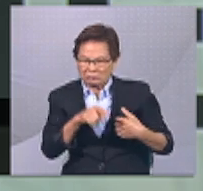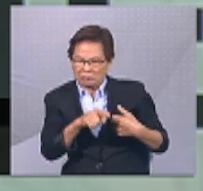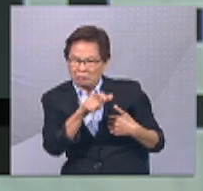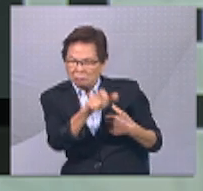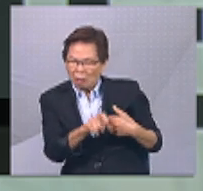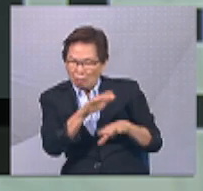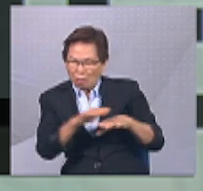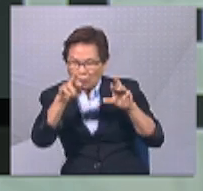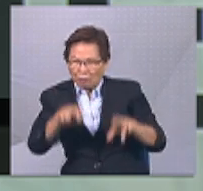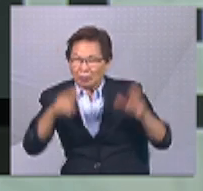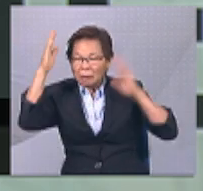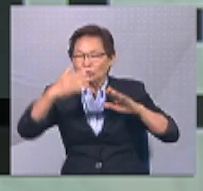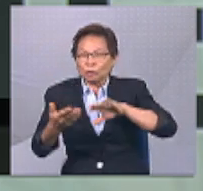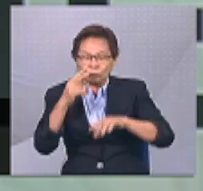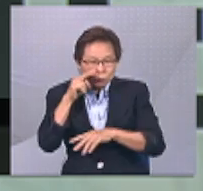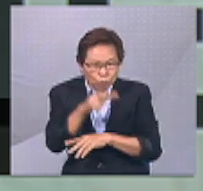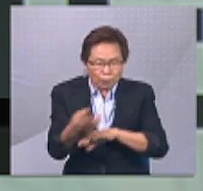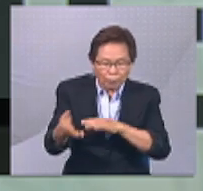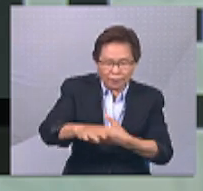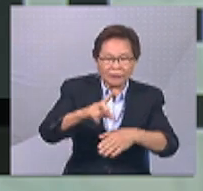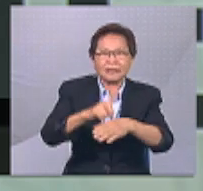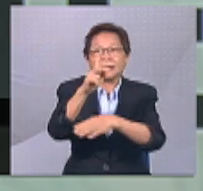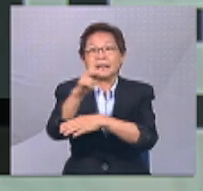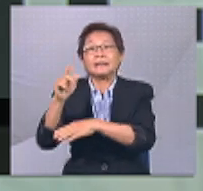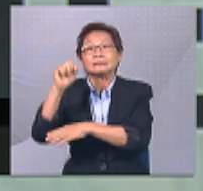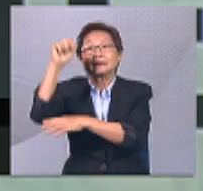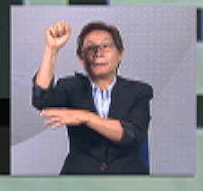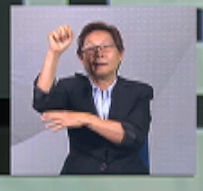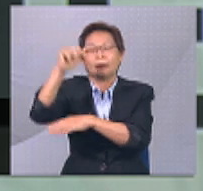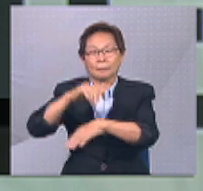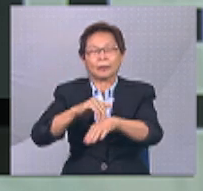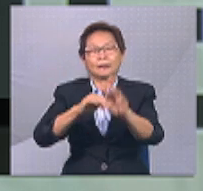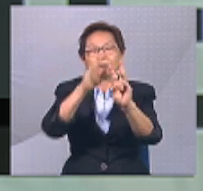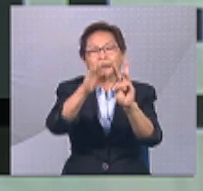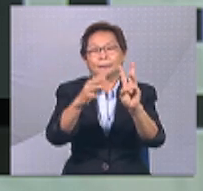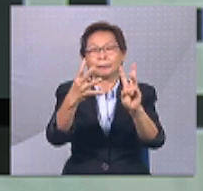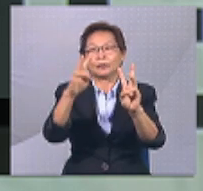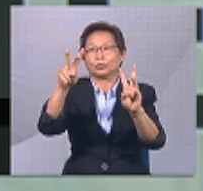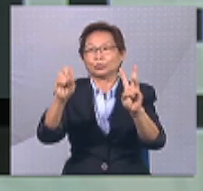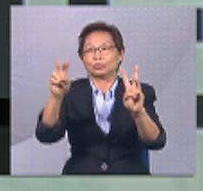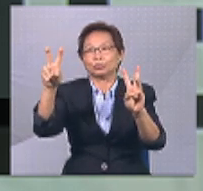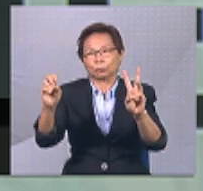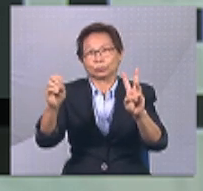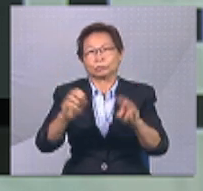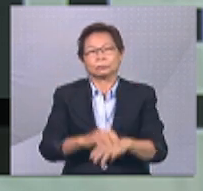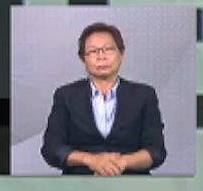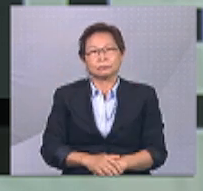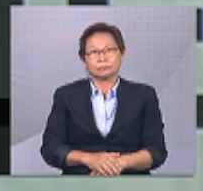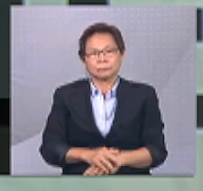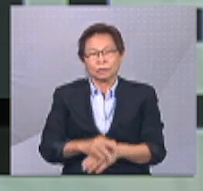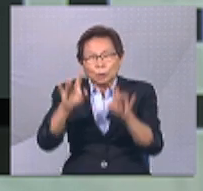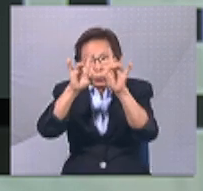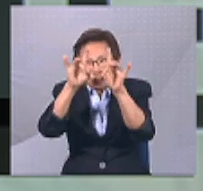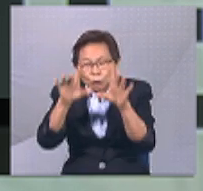telah ditemui mati di Kota Kinabalu, Sabah pada 6 April 2020. Keputusan ujian